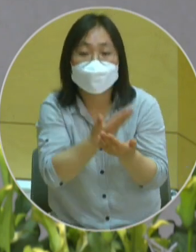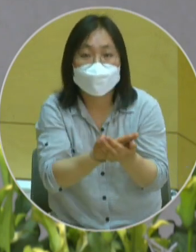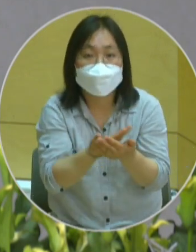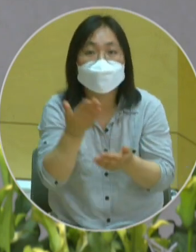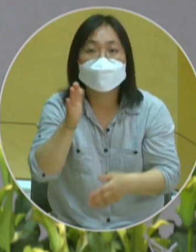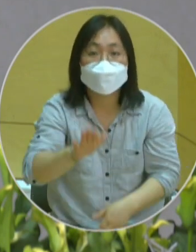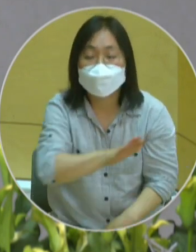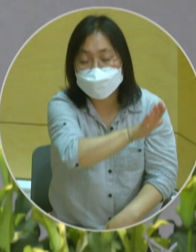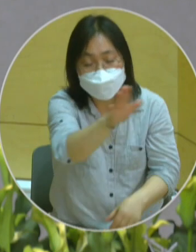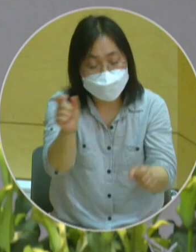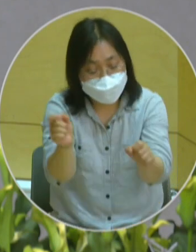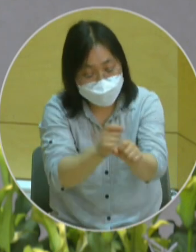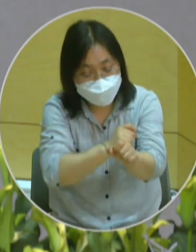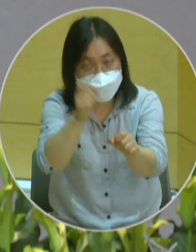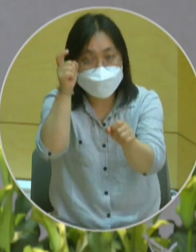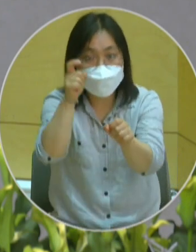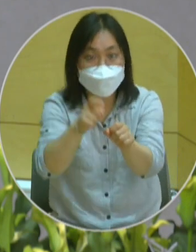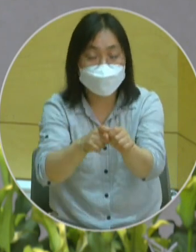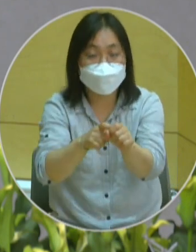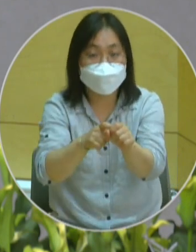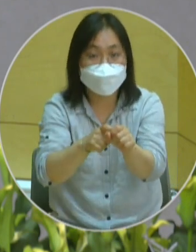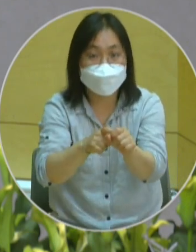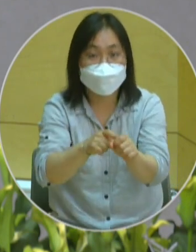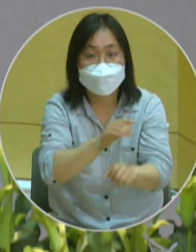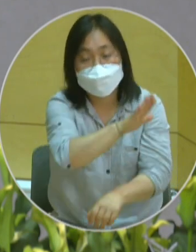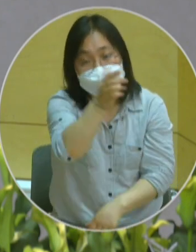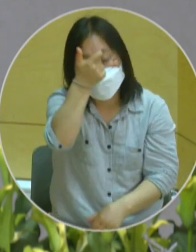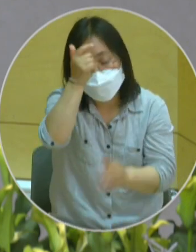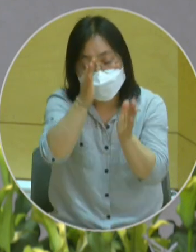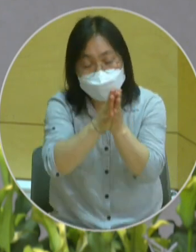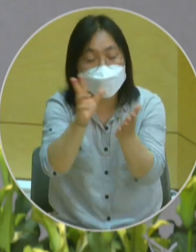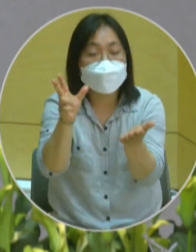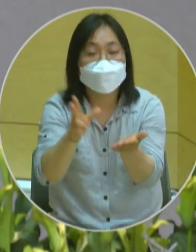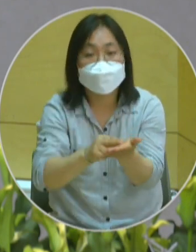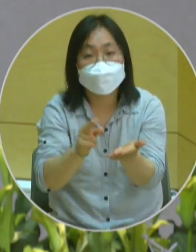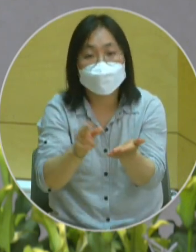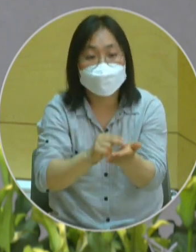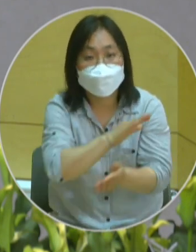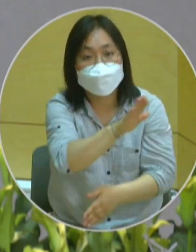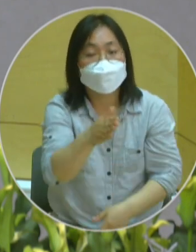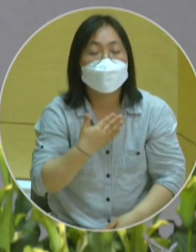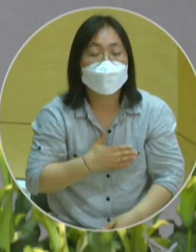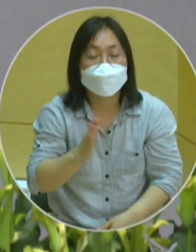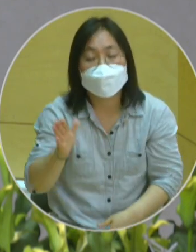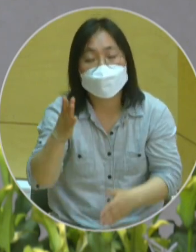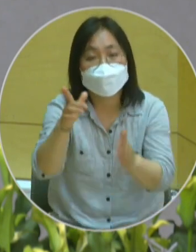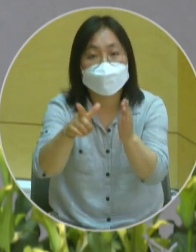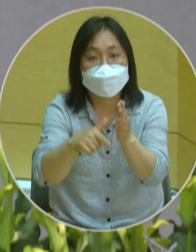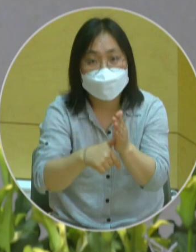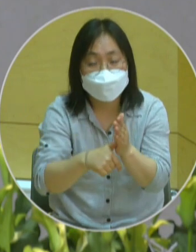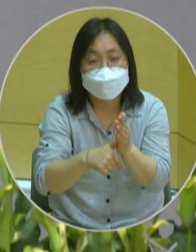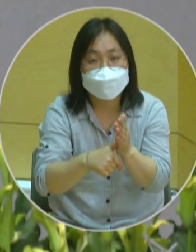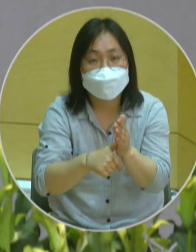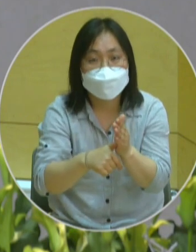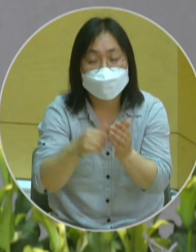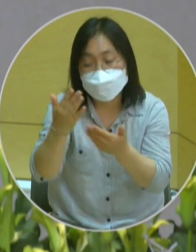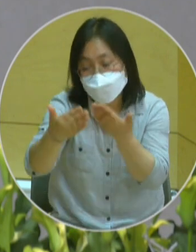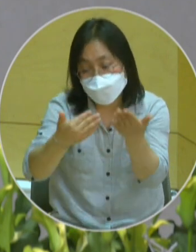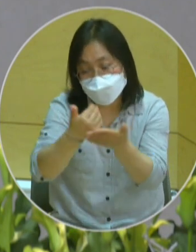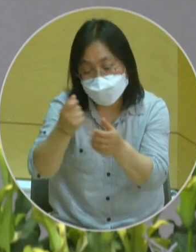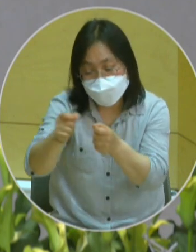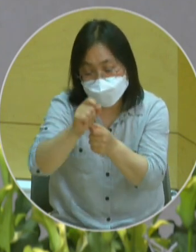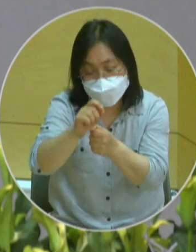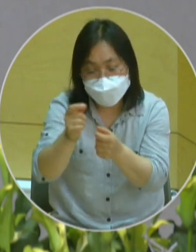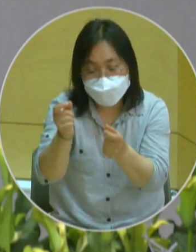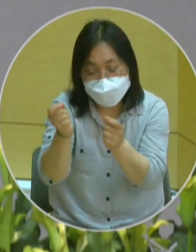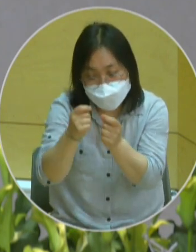여러분 특별한 목적과 또 여러분이 기도할 제목들을 우리가 알게 될 때에 그때 우리가 하나님께 더 가까이